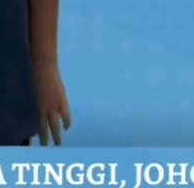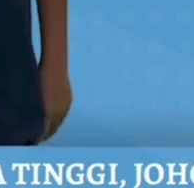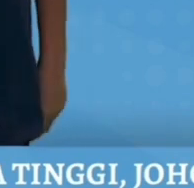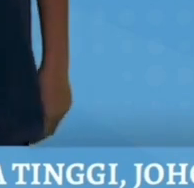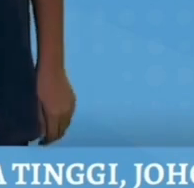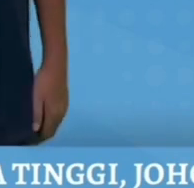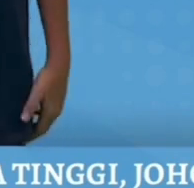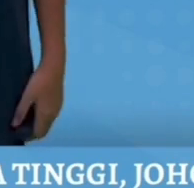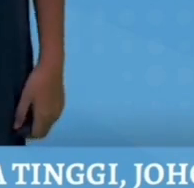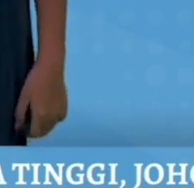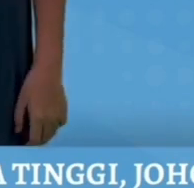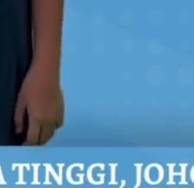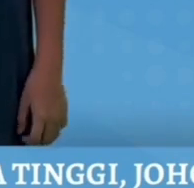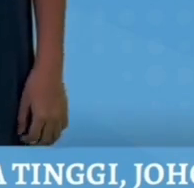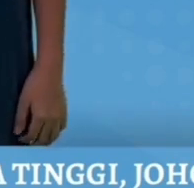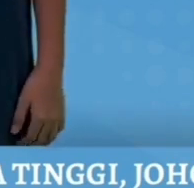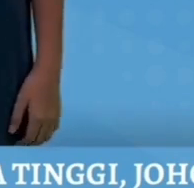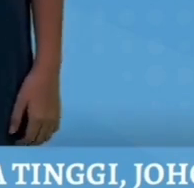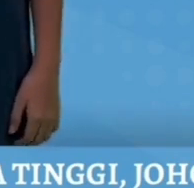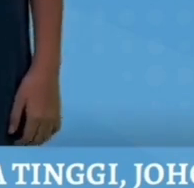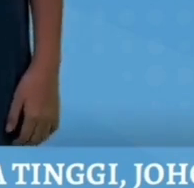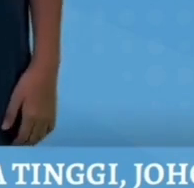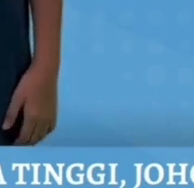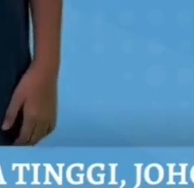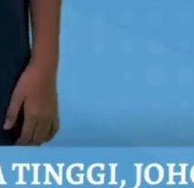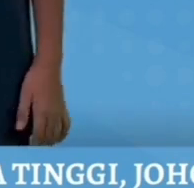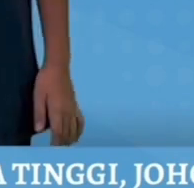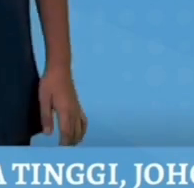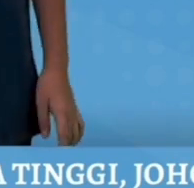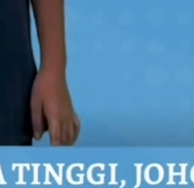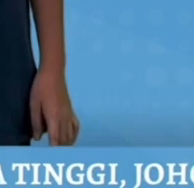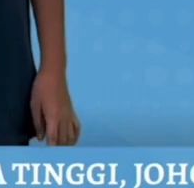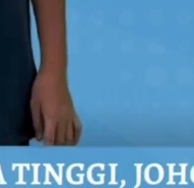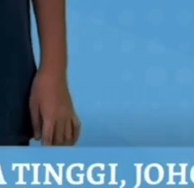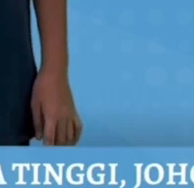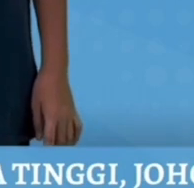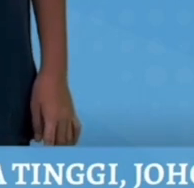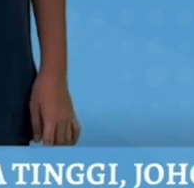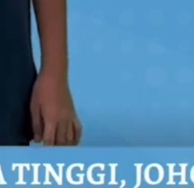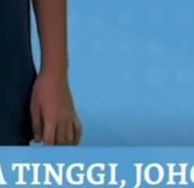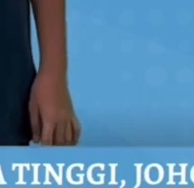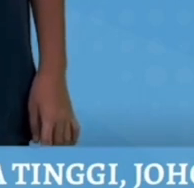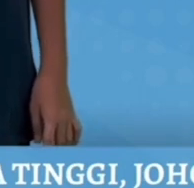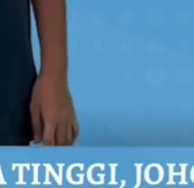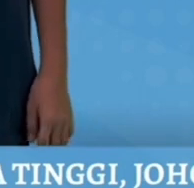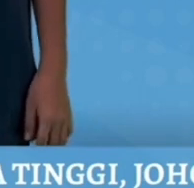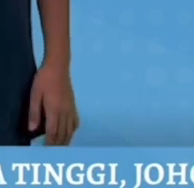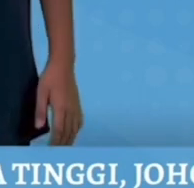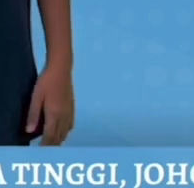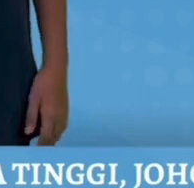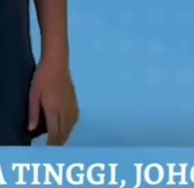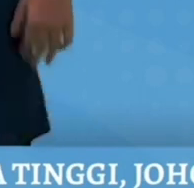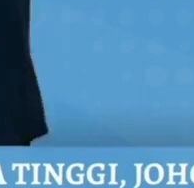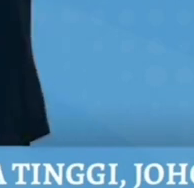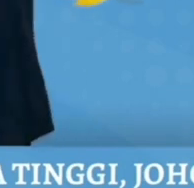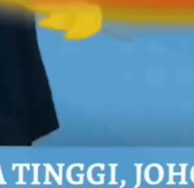Nama lain bagi kepak ialah sayap. Jadi, kedua-duanya ialah bahagian tubuh